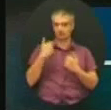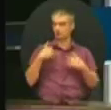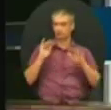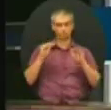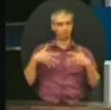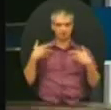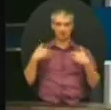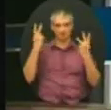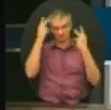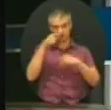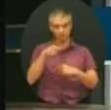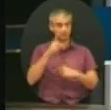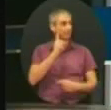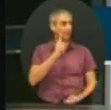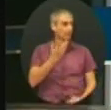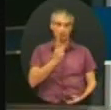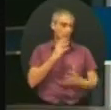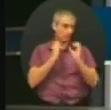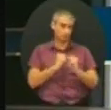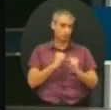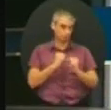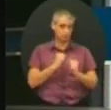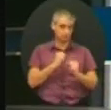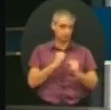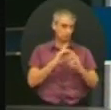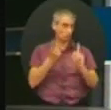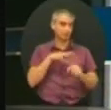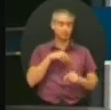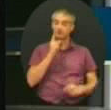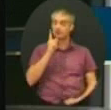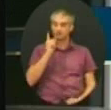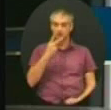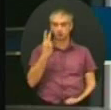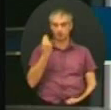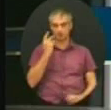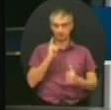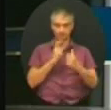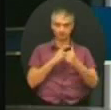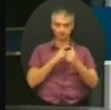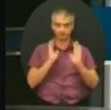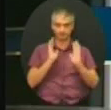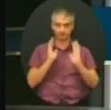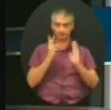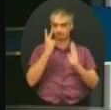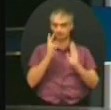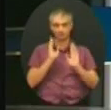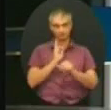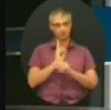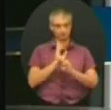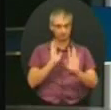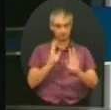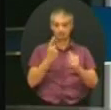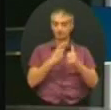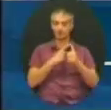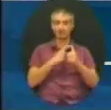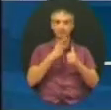מברך על ההסכם הזה. אבל כנראה, אבל לא בטוח שכולם מסכימים. אבל צריך שני דברים, שני סייגים. האחד,